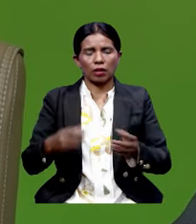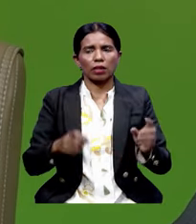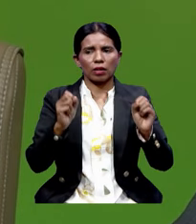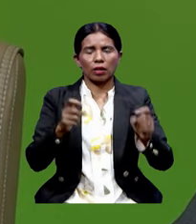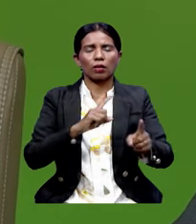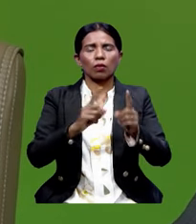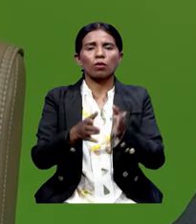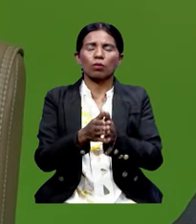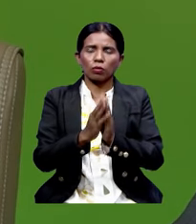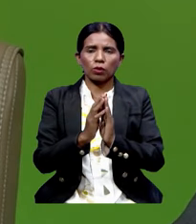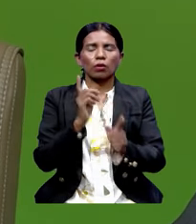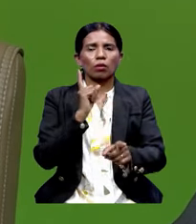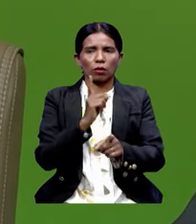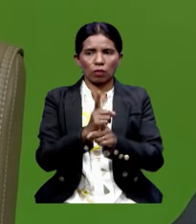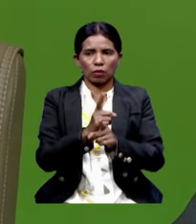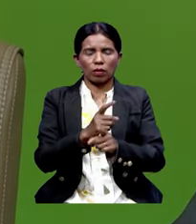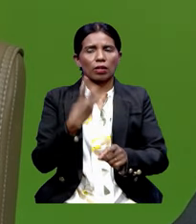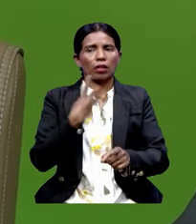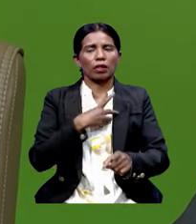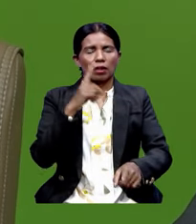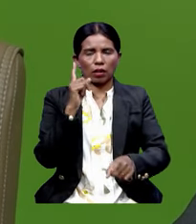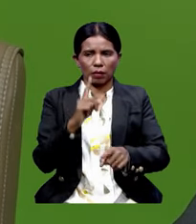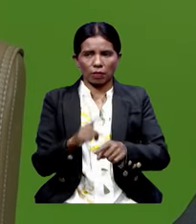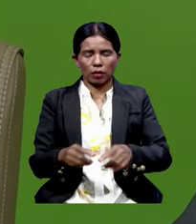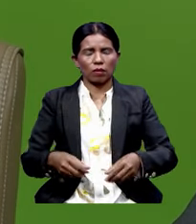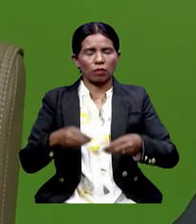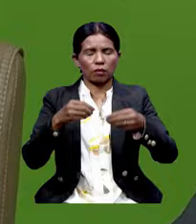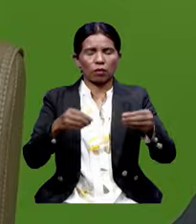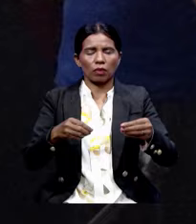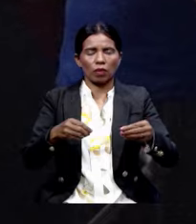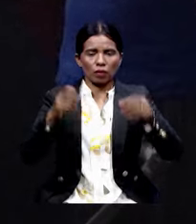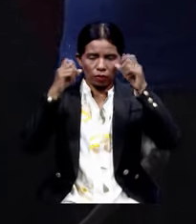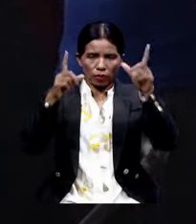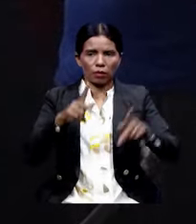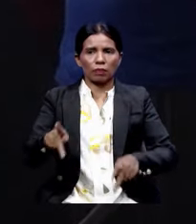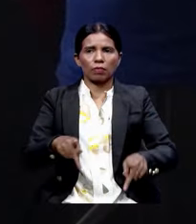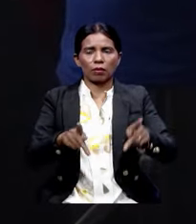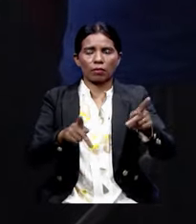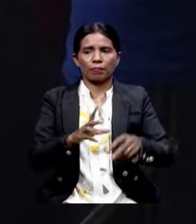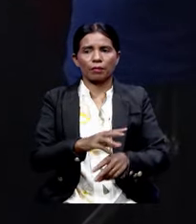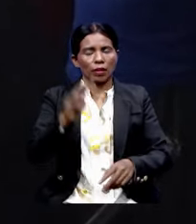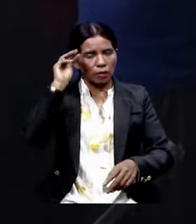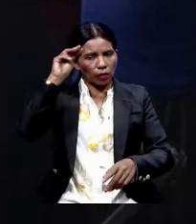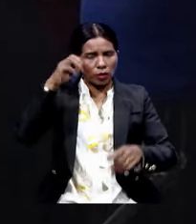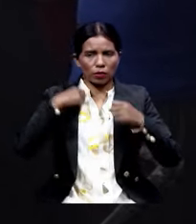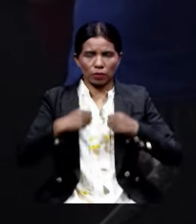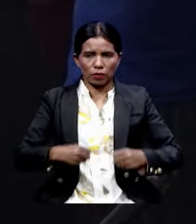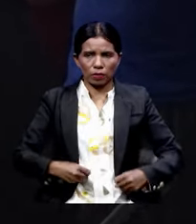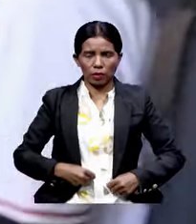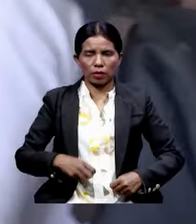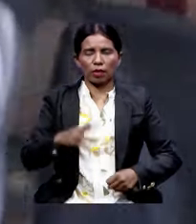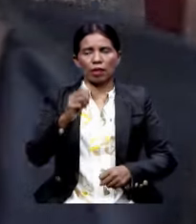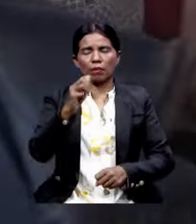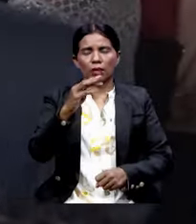confirma diria ko fontes neve claro para ita la vele fo pánico a público. Maktoban Ministru Justisa Amandiu de Sa